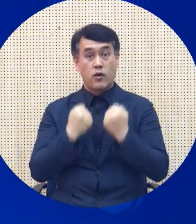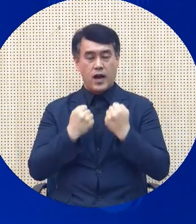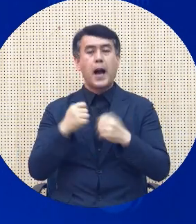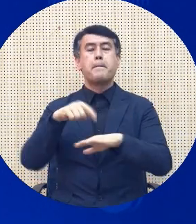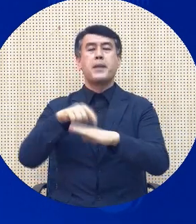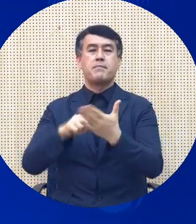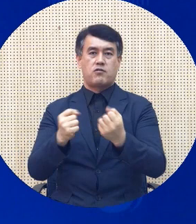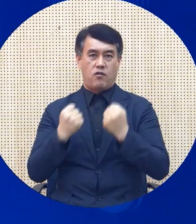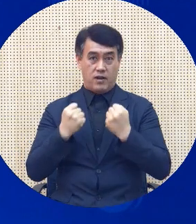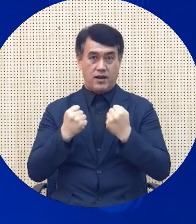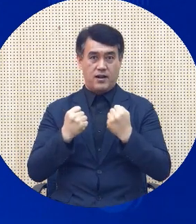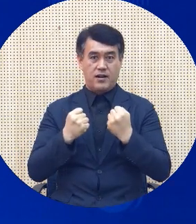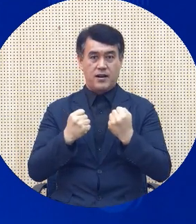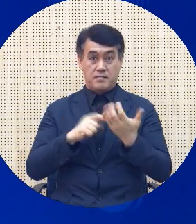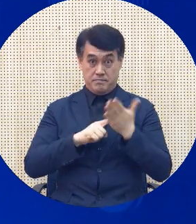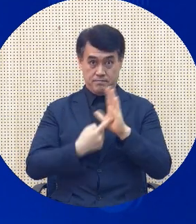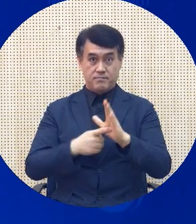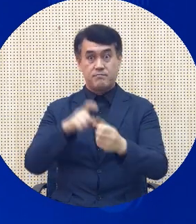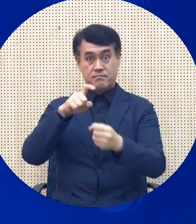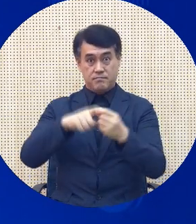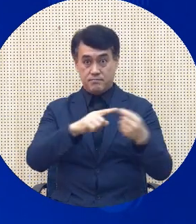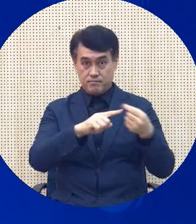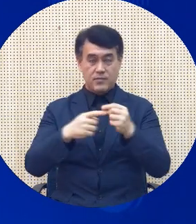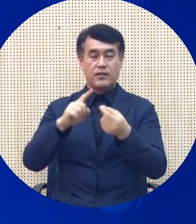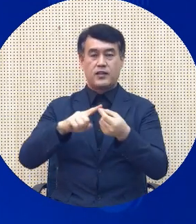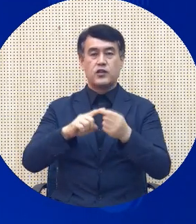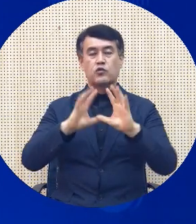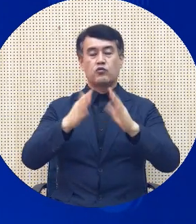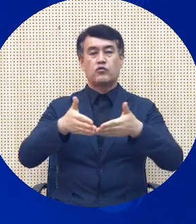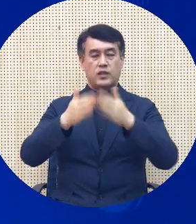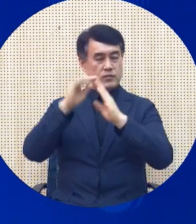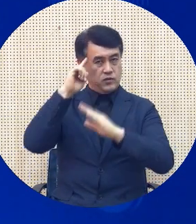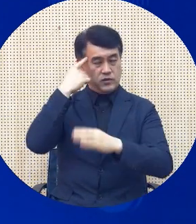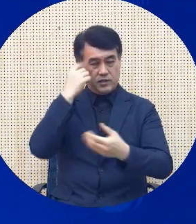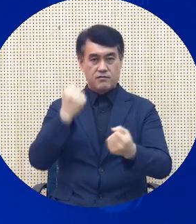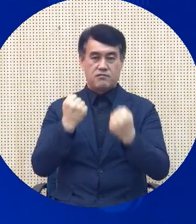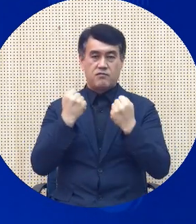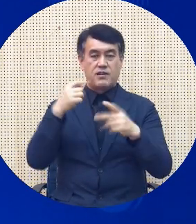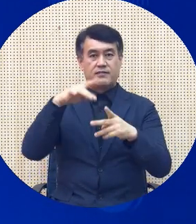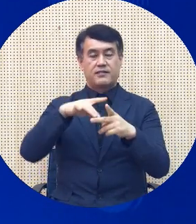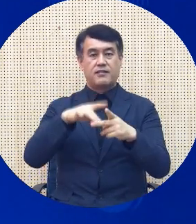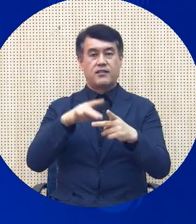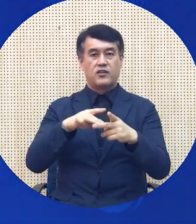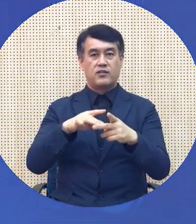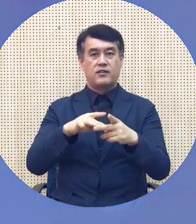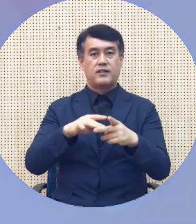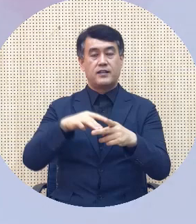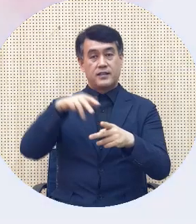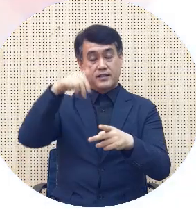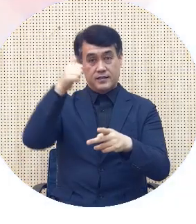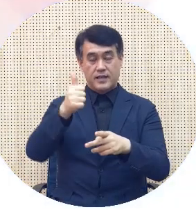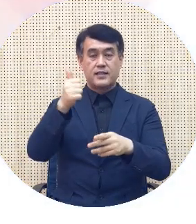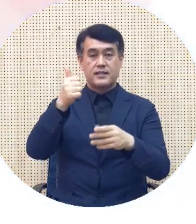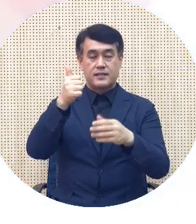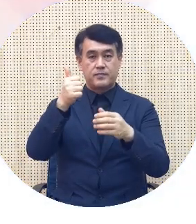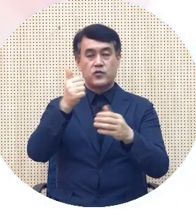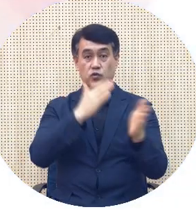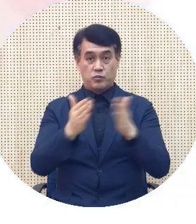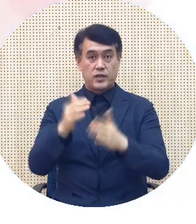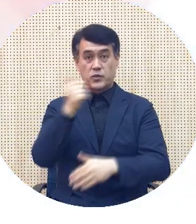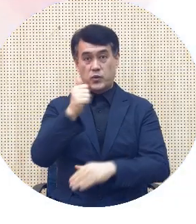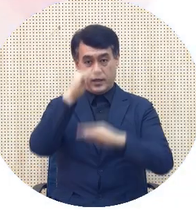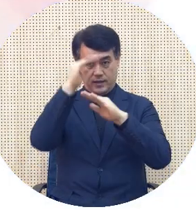마음 건강 슬로건에 대해서요, 이 국립정신건강센터 이영문 센터장님이 준비하신 소개 영상